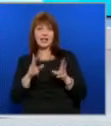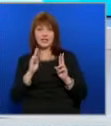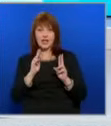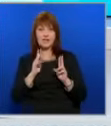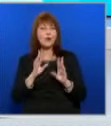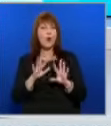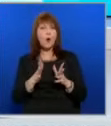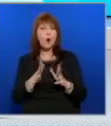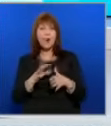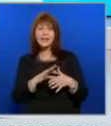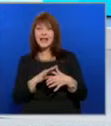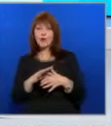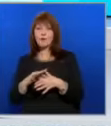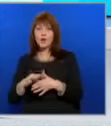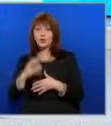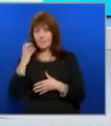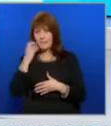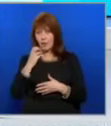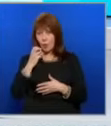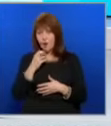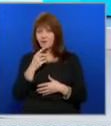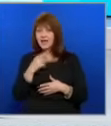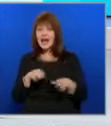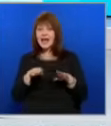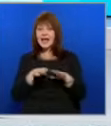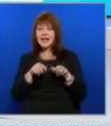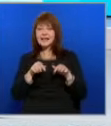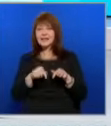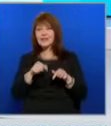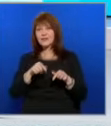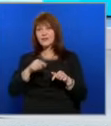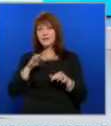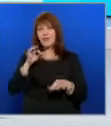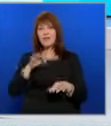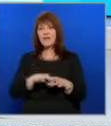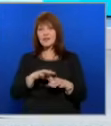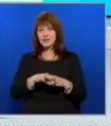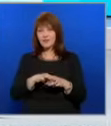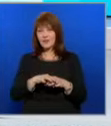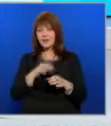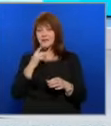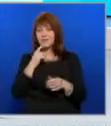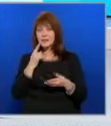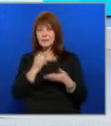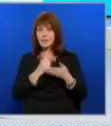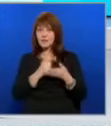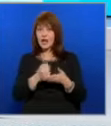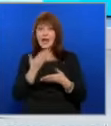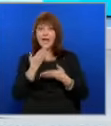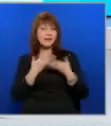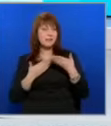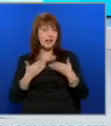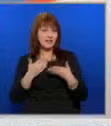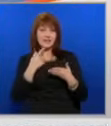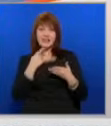за това кой да ръководи лечебното заведение съвпадна с днешното гласуване на първо четене на план сметката на държавата. Дебатите в